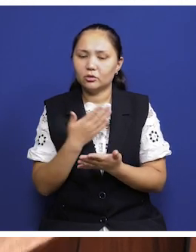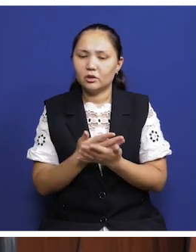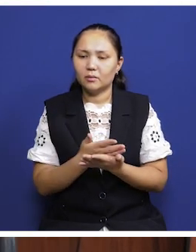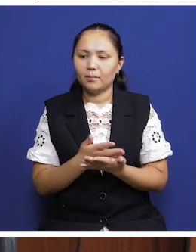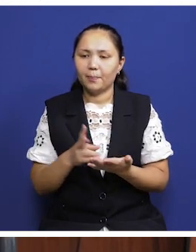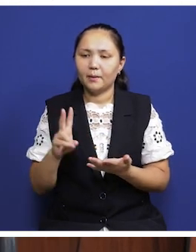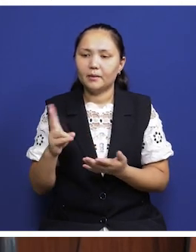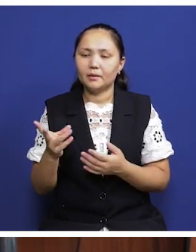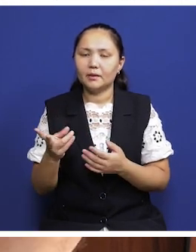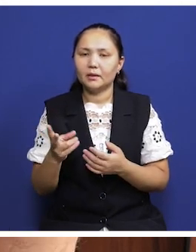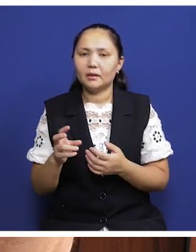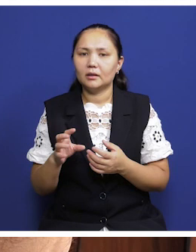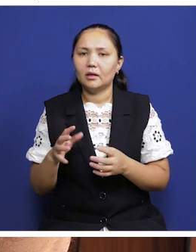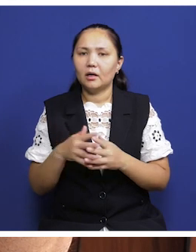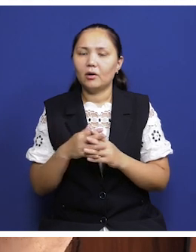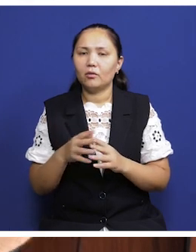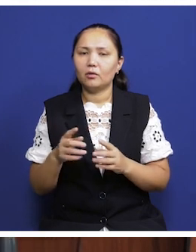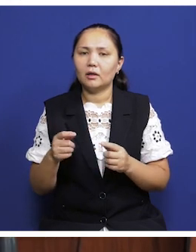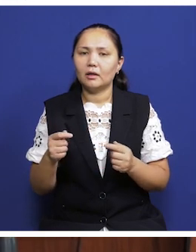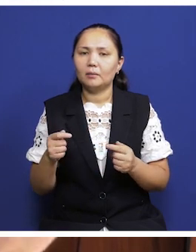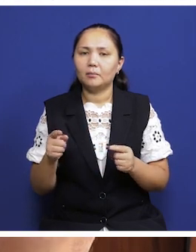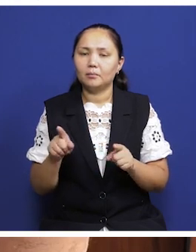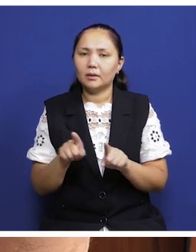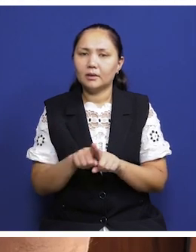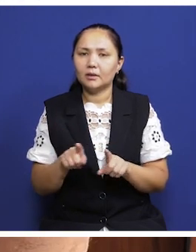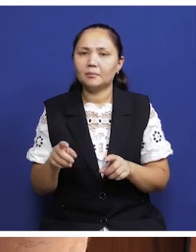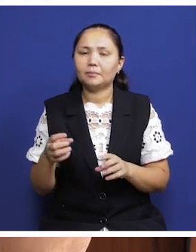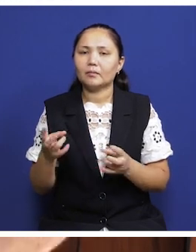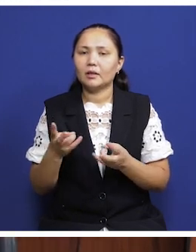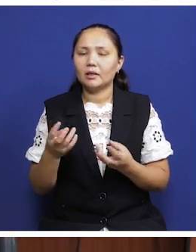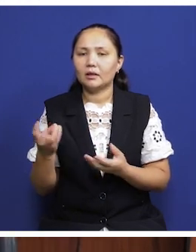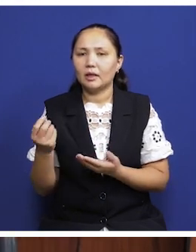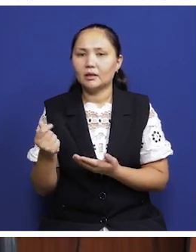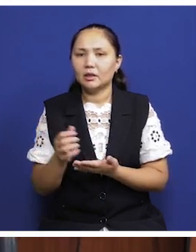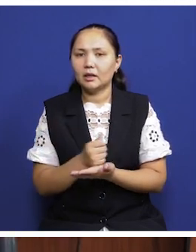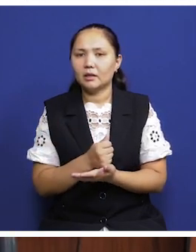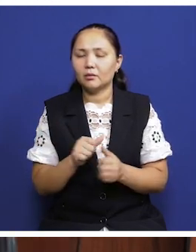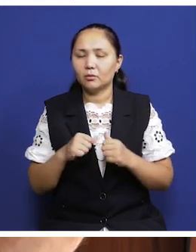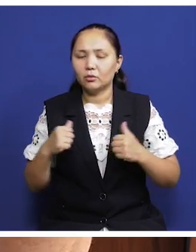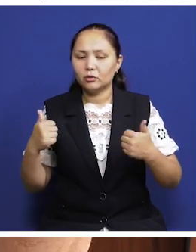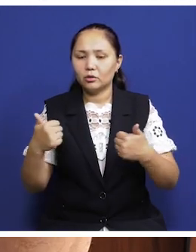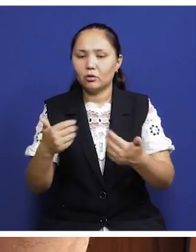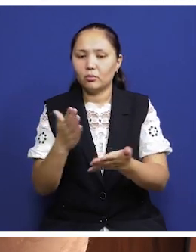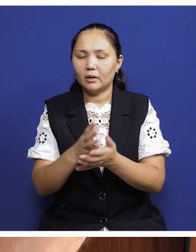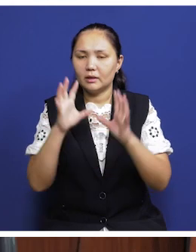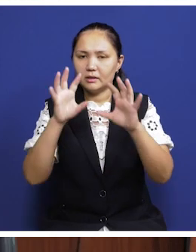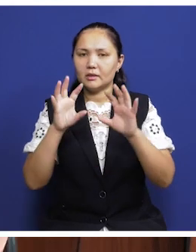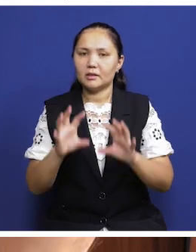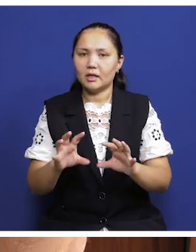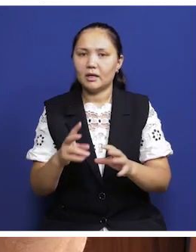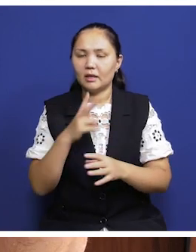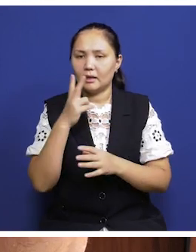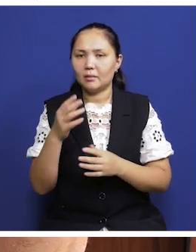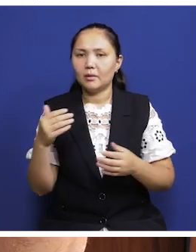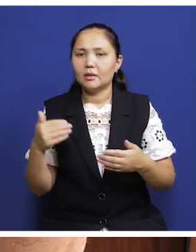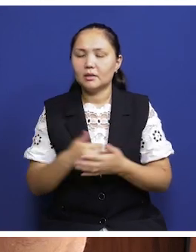бұған біз қазір екі елді мекенге ортақ жаңағы арнайы қаржы бөлген жаңа қоршаумен өзге заң талаптарына сай жаңа